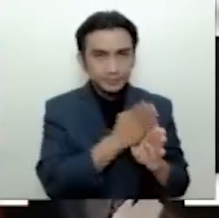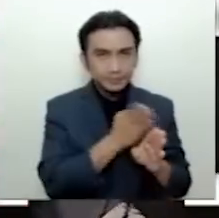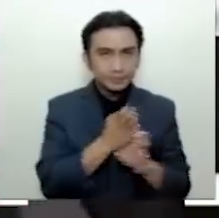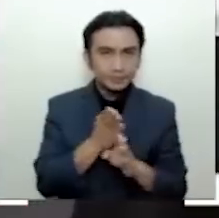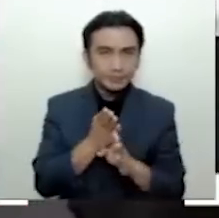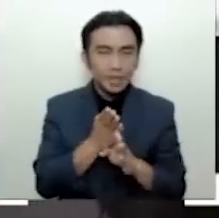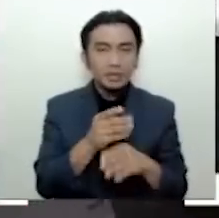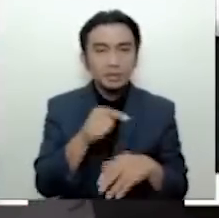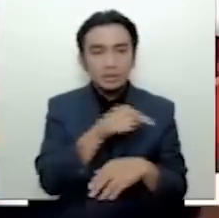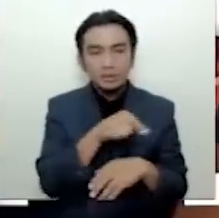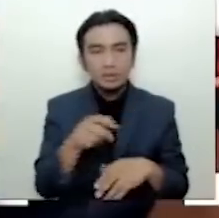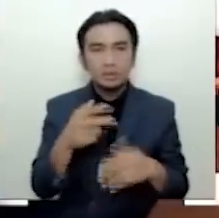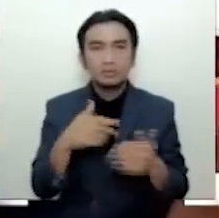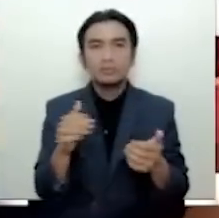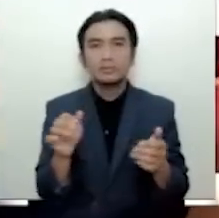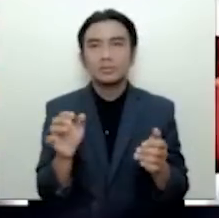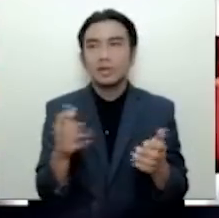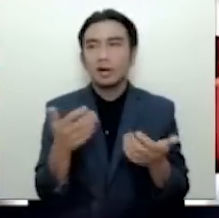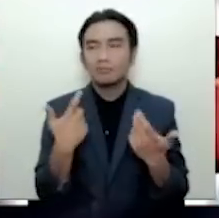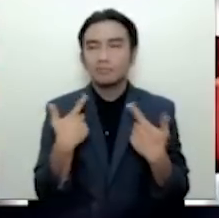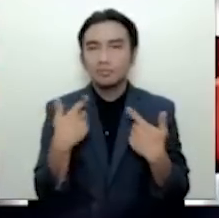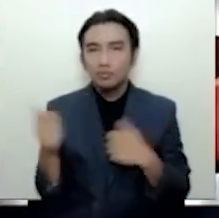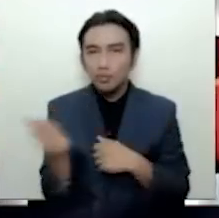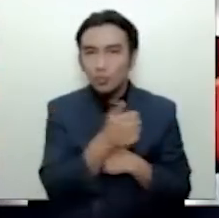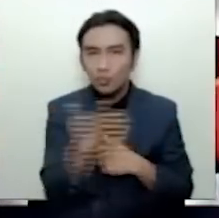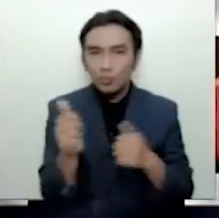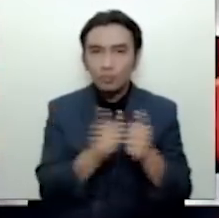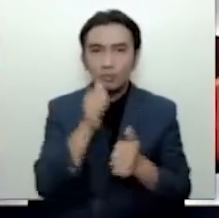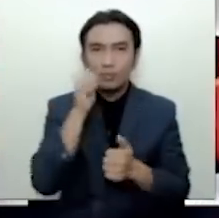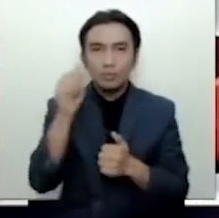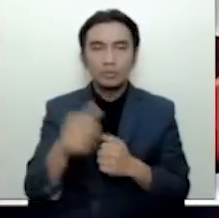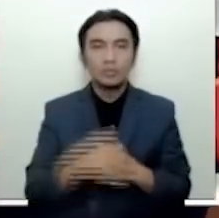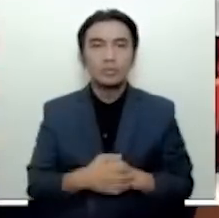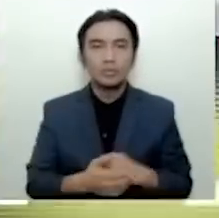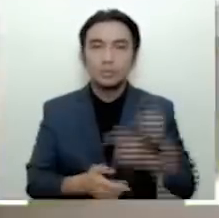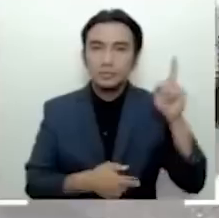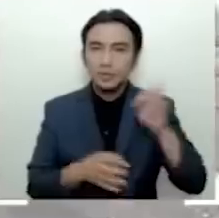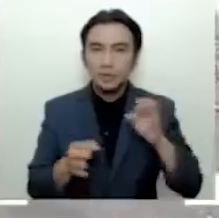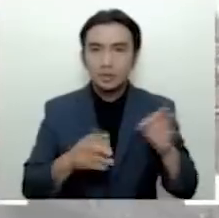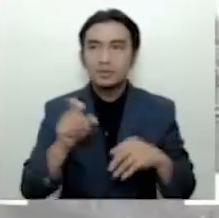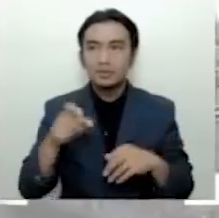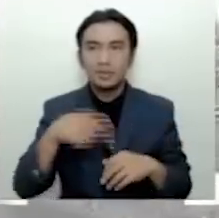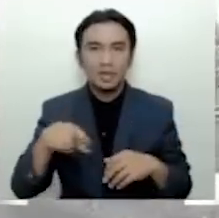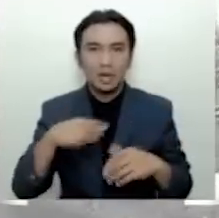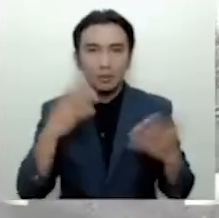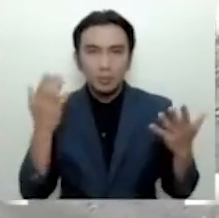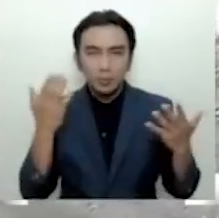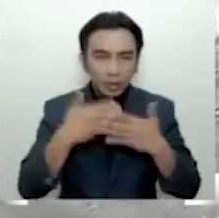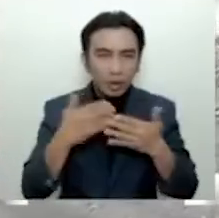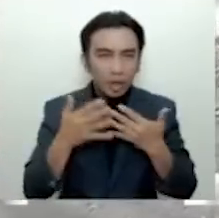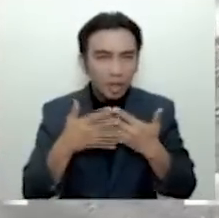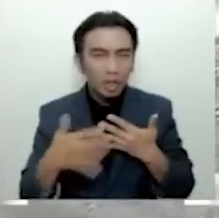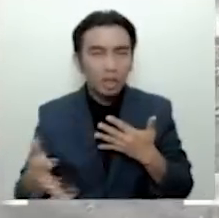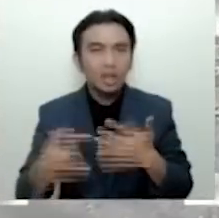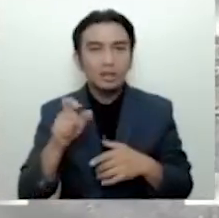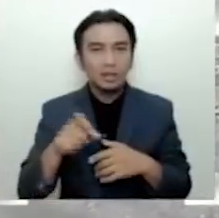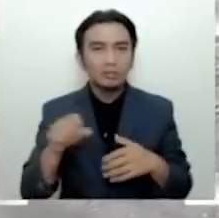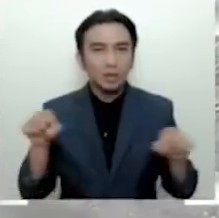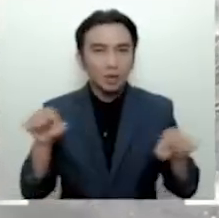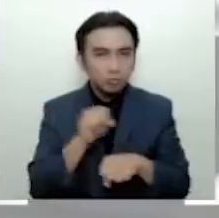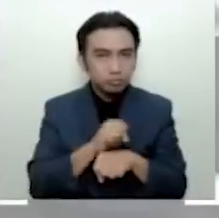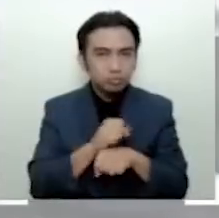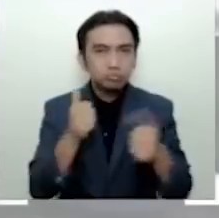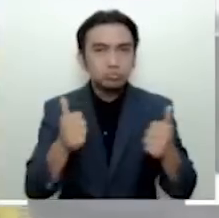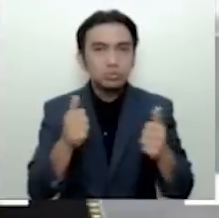mga malalayong biyahe. Siyempre, dinadatnan sila ng dilim sa daan, so dapat working po lahat. Sa bus station na ito naman sa